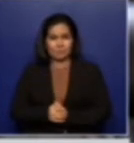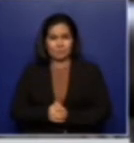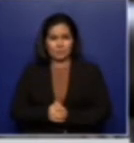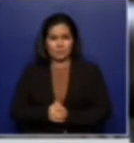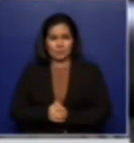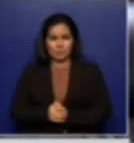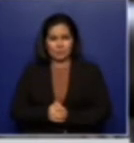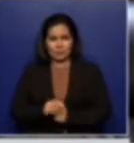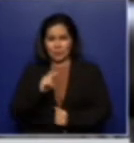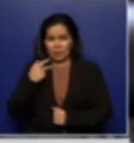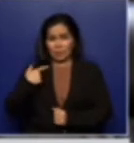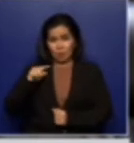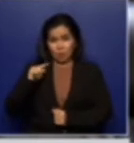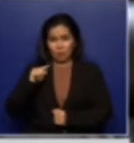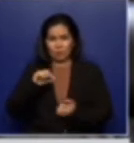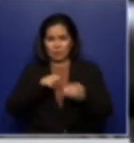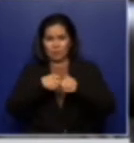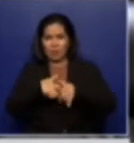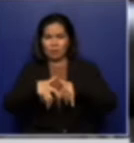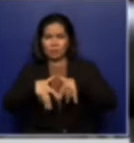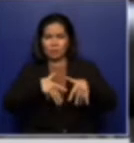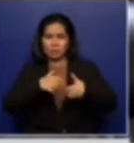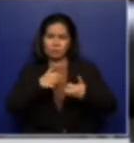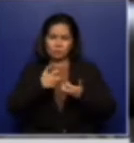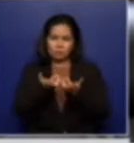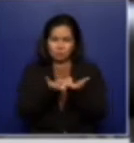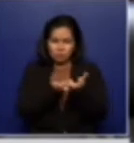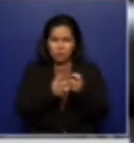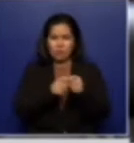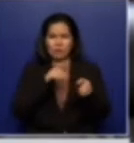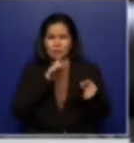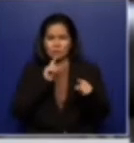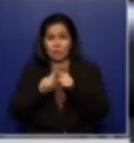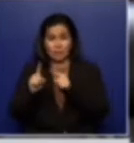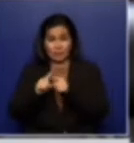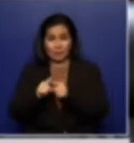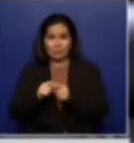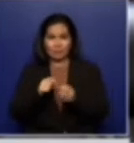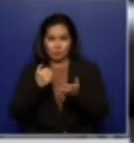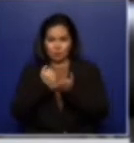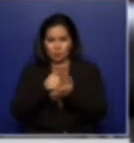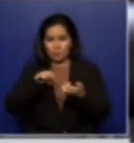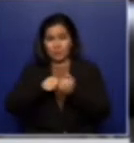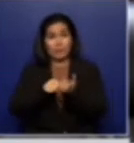แก้ปัญหาของพี่น้องประชาชนอย่างสมประโยชน์ท่านประธานครับ